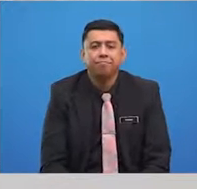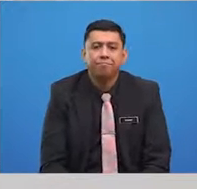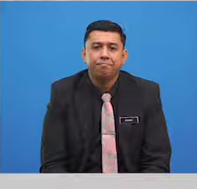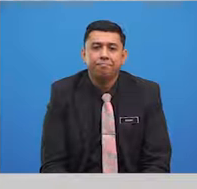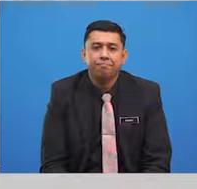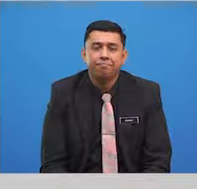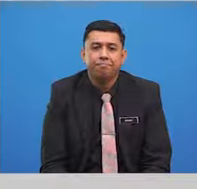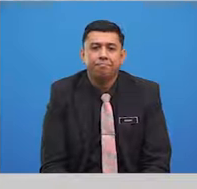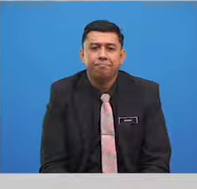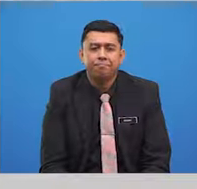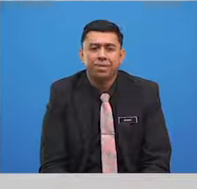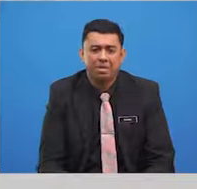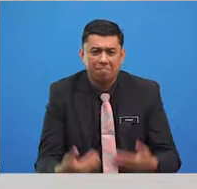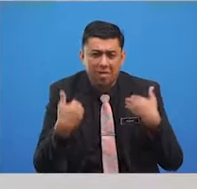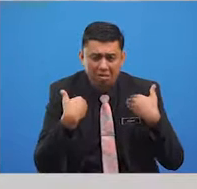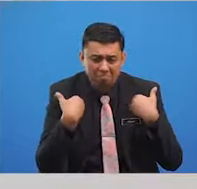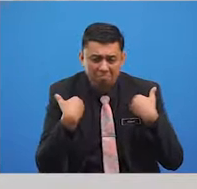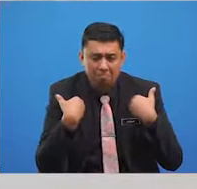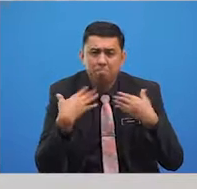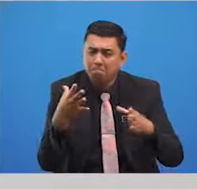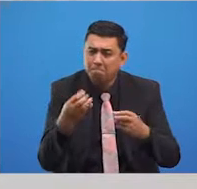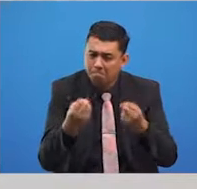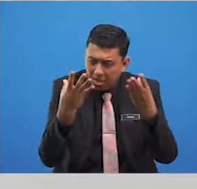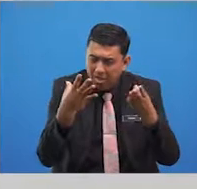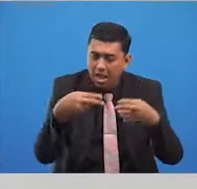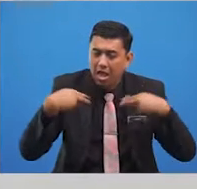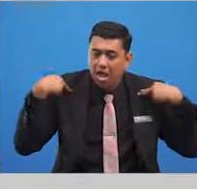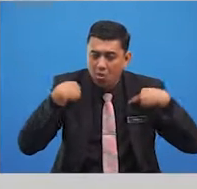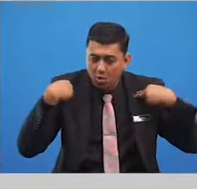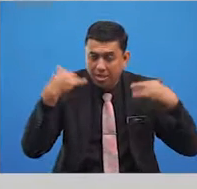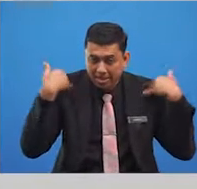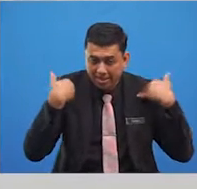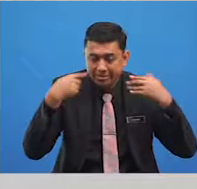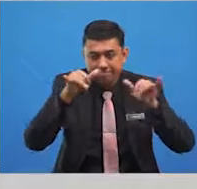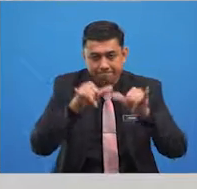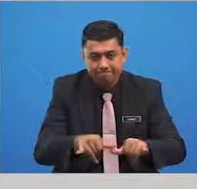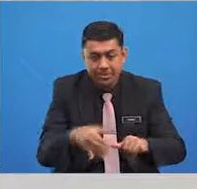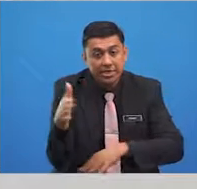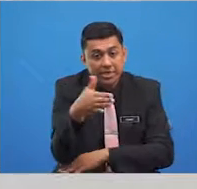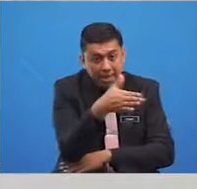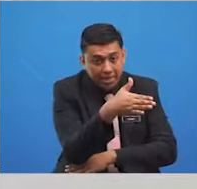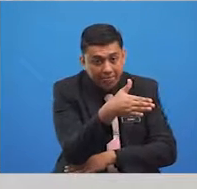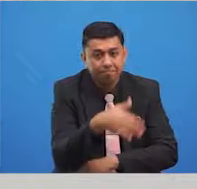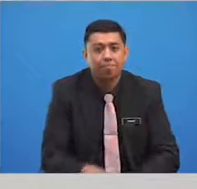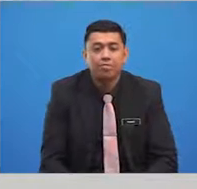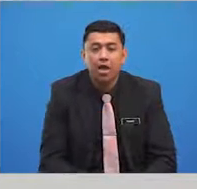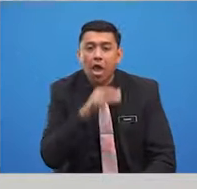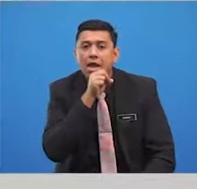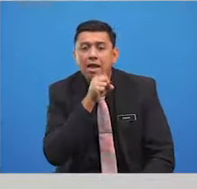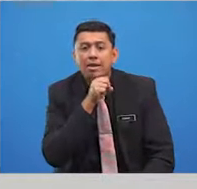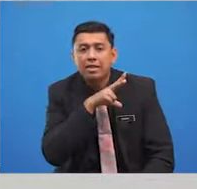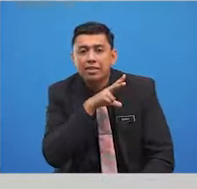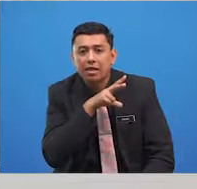dan semayur. Seterusnya, terdapat juga haiwan seperti ikan air tawar,